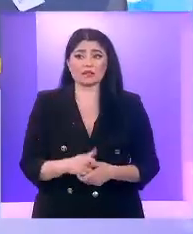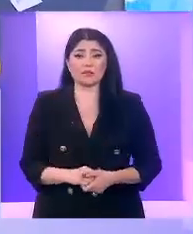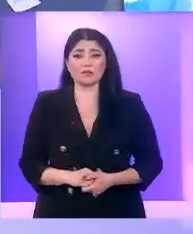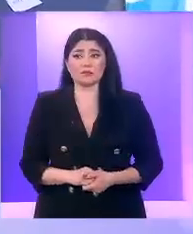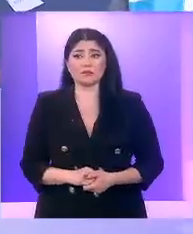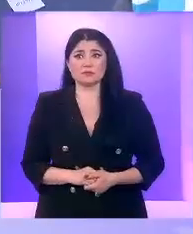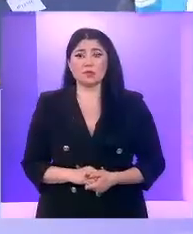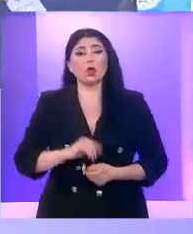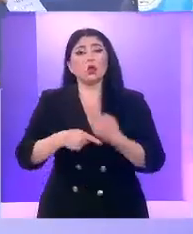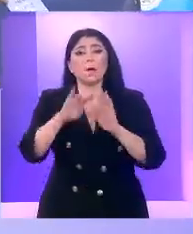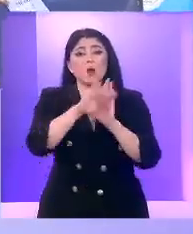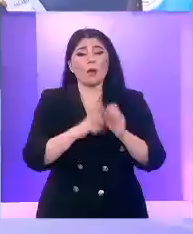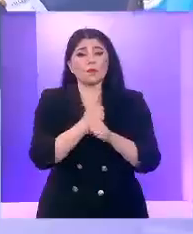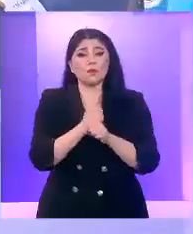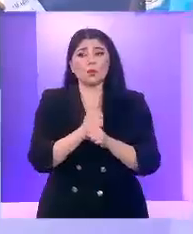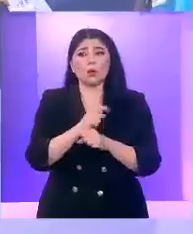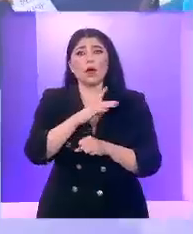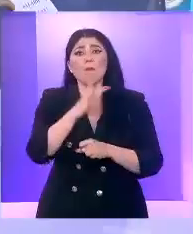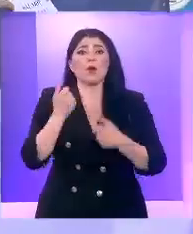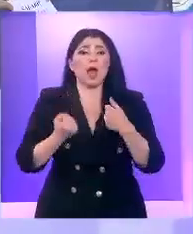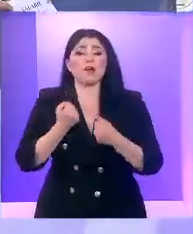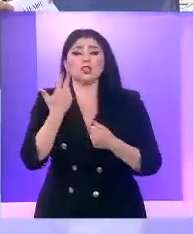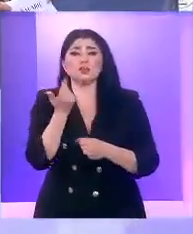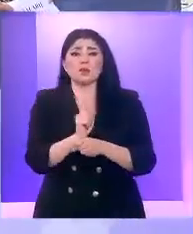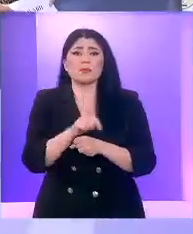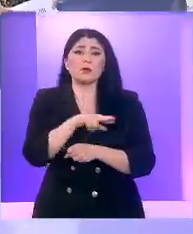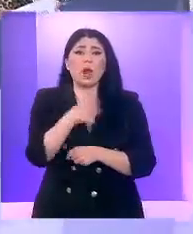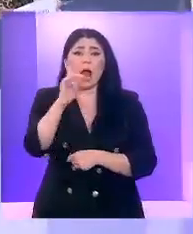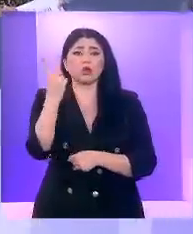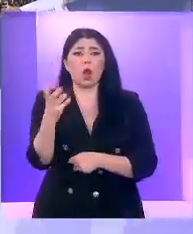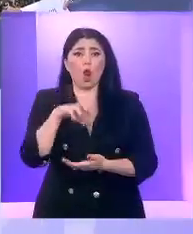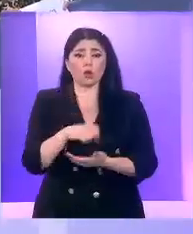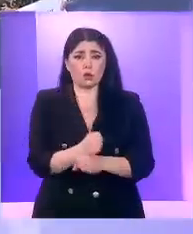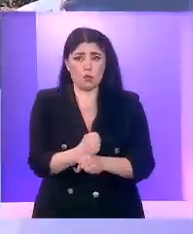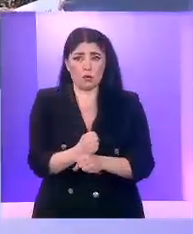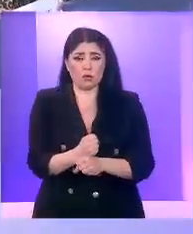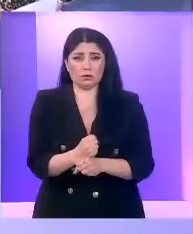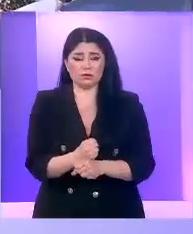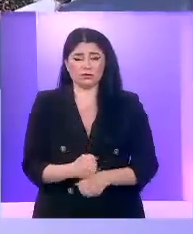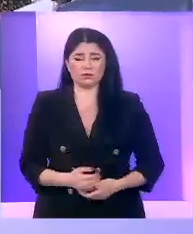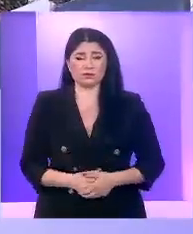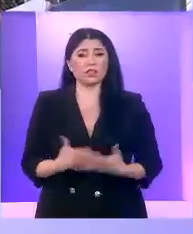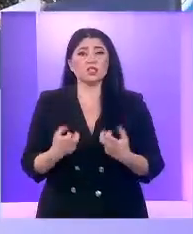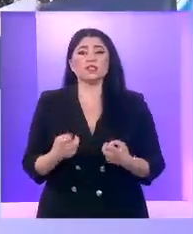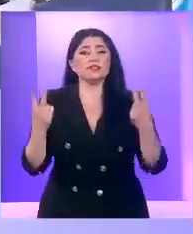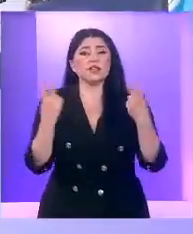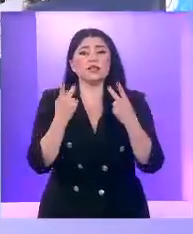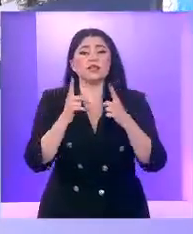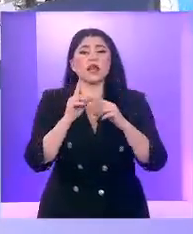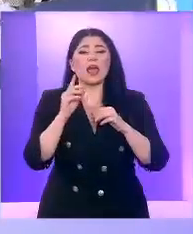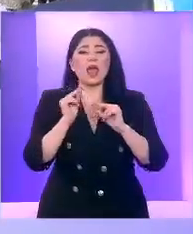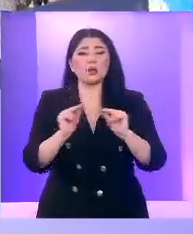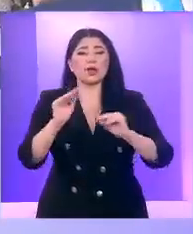ca după ce am terminat programul 15 minute, să fiu la celălalt loc de muncă. Spuneți că vă doriți o educație educație de calitate, să